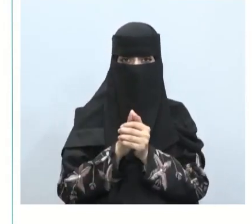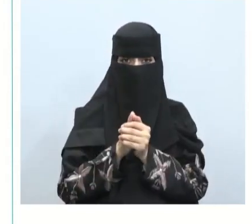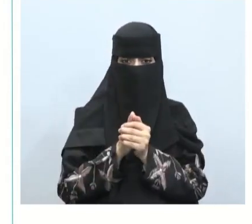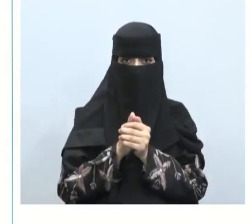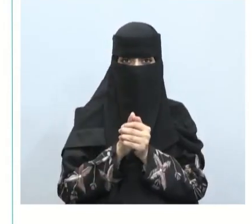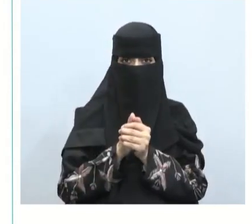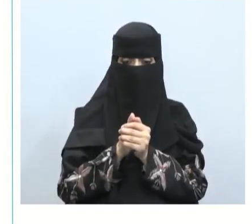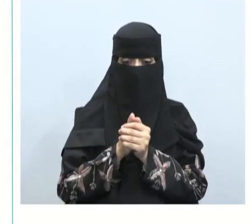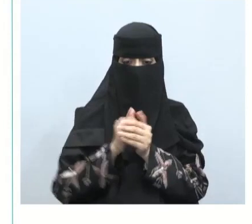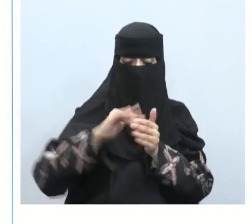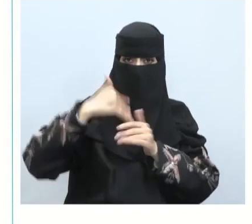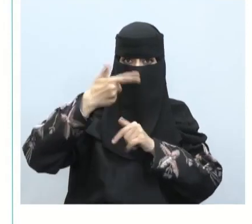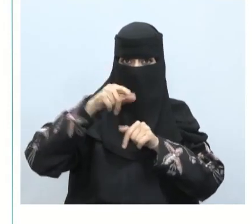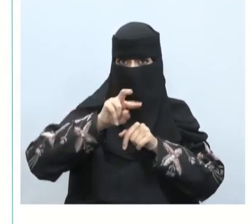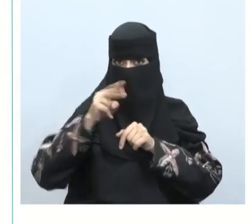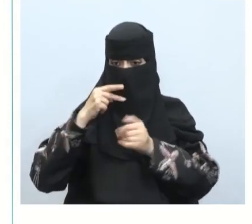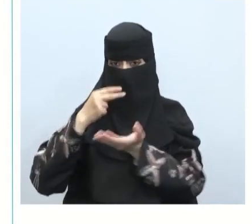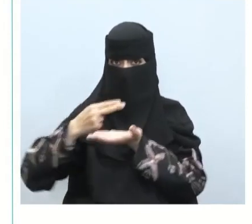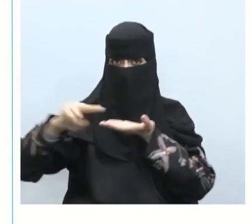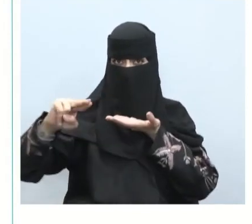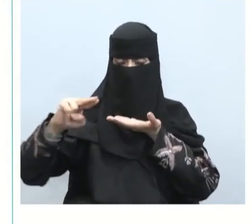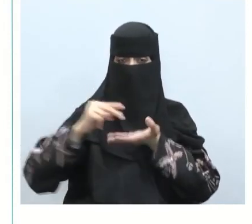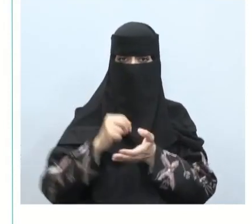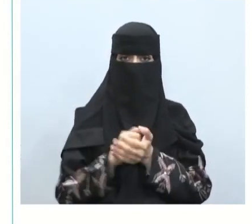بزملائك ثم اضغط على